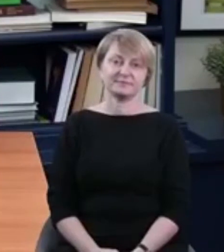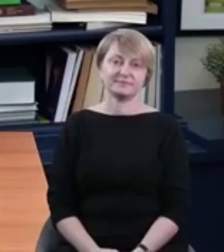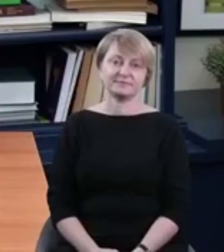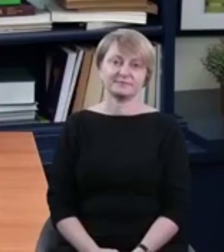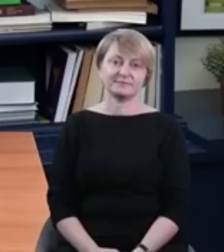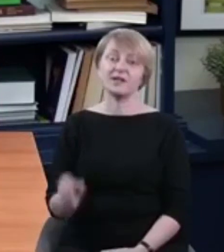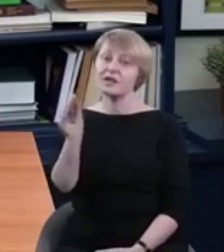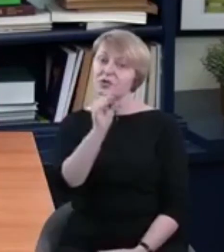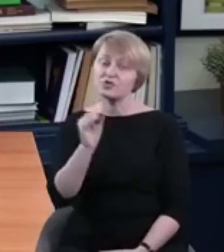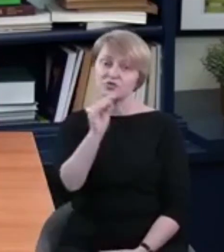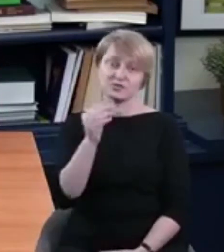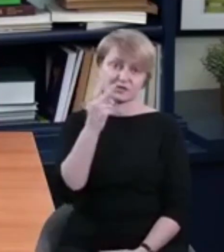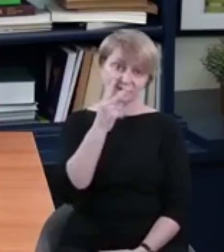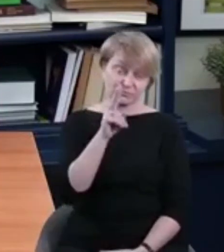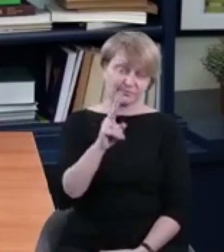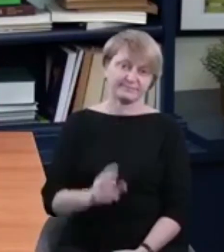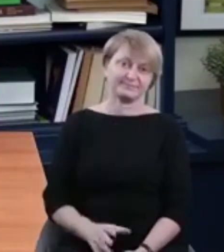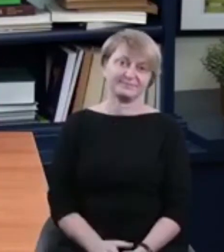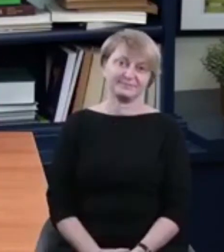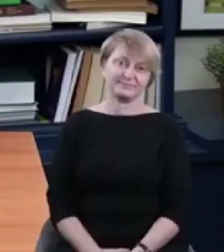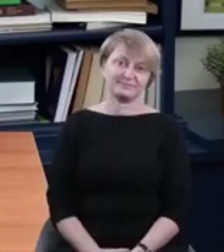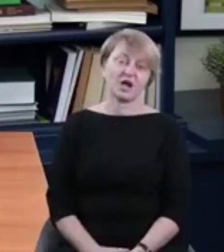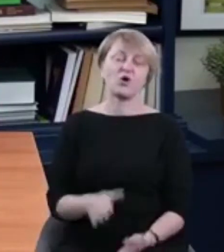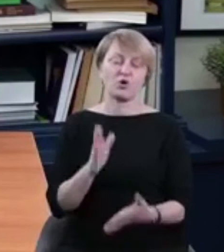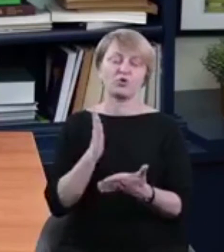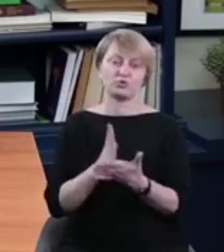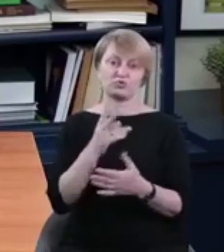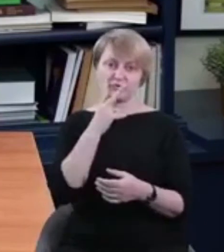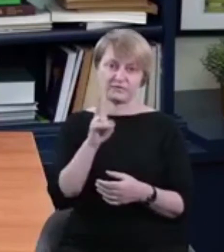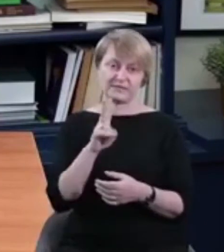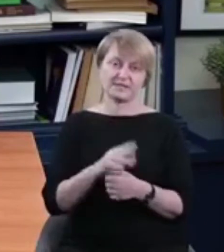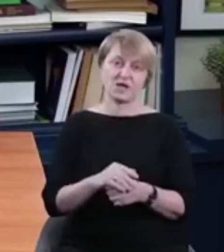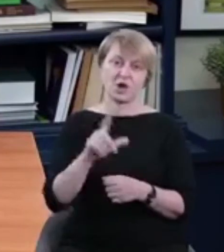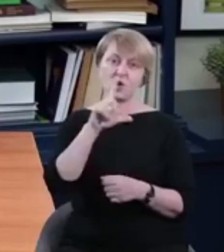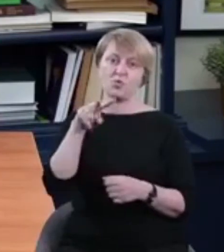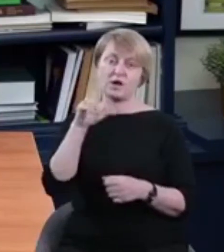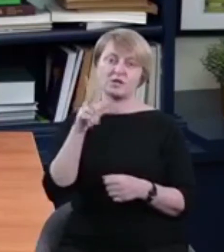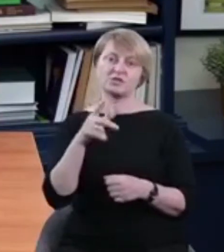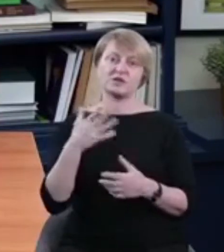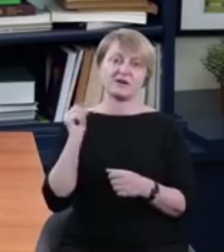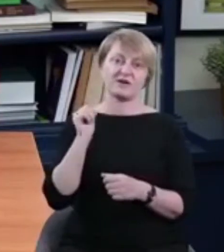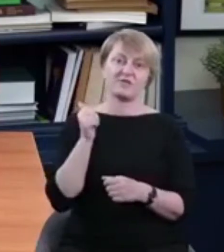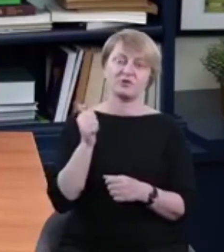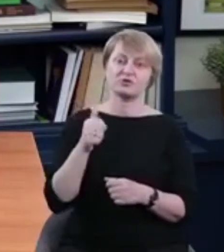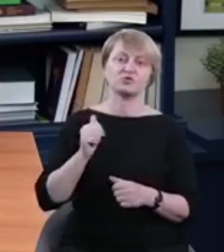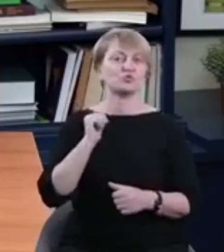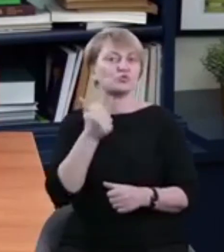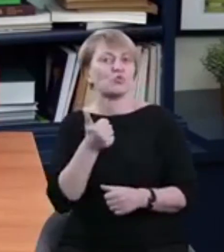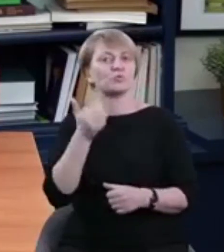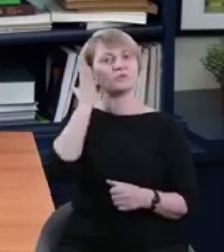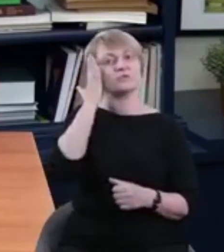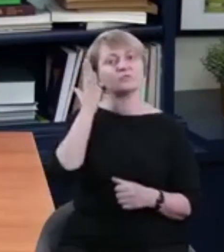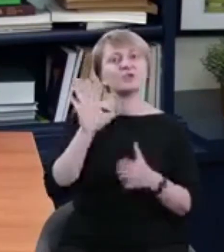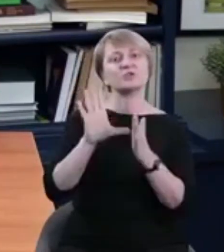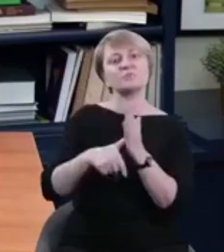jeszcze raz spogląda to tak się on chce pan łukasz chwali się że jest dumny z tego że mieszka w opolu ja również miło mi że